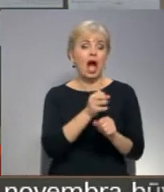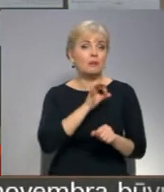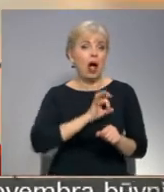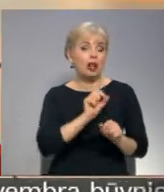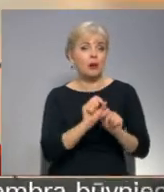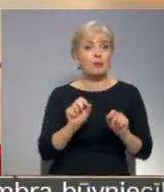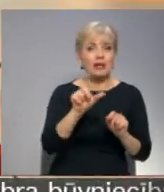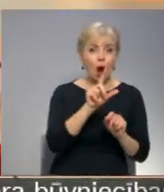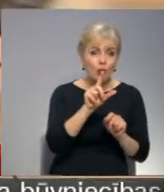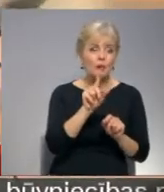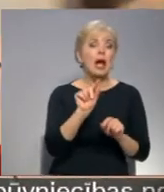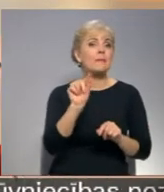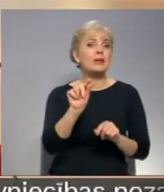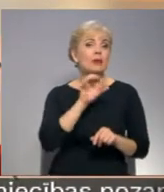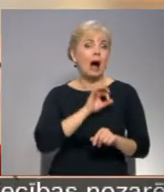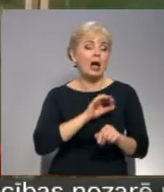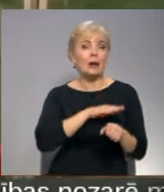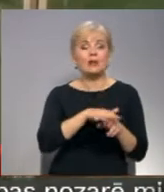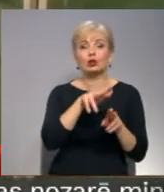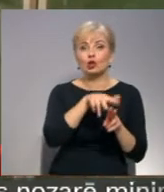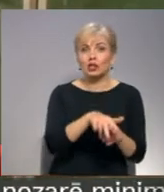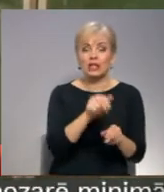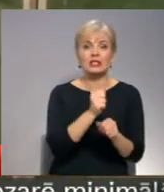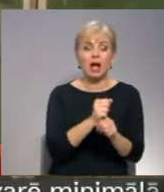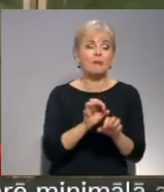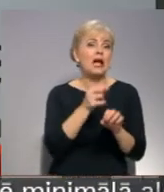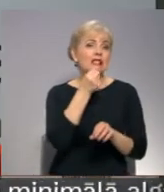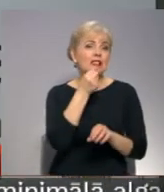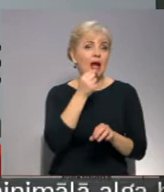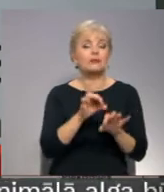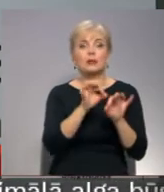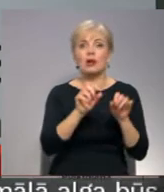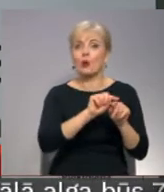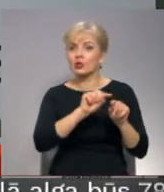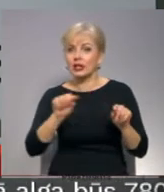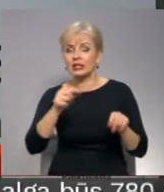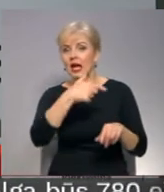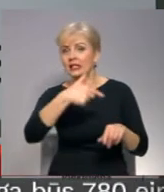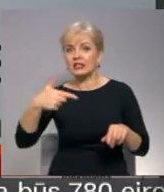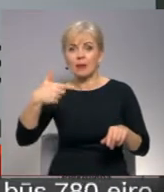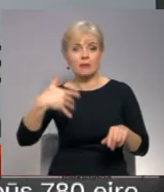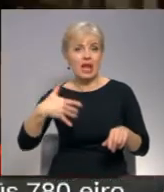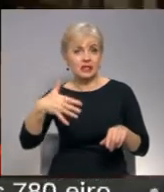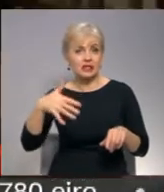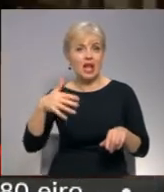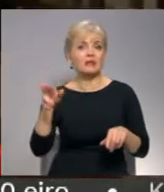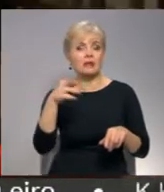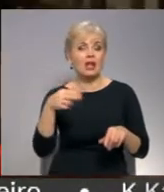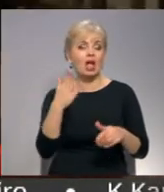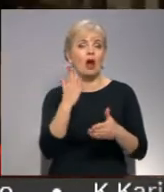grafiku, minimālajai algai par pilnas slodzes darbu no septembra būtu jāsasniedz 750 eiro,